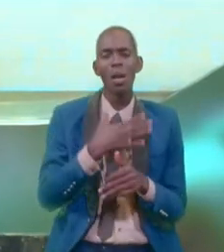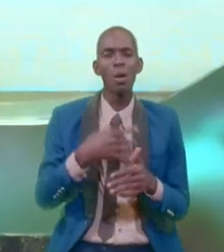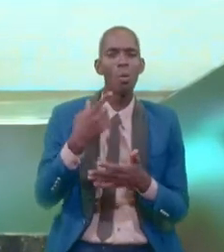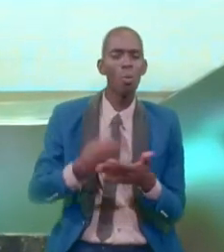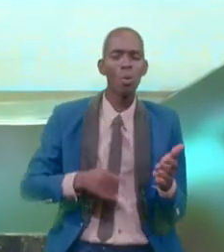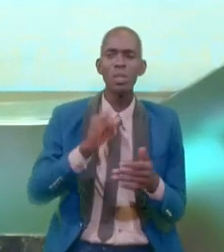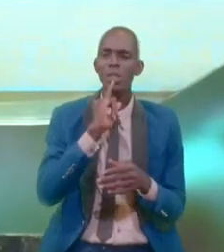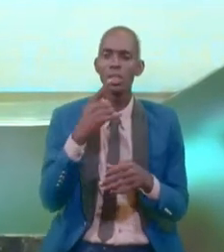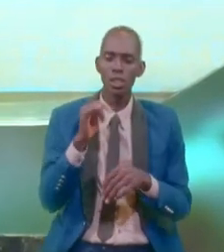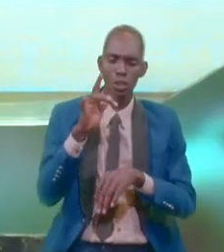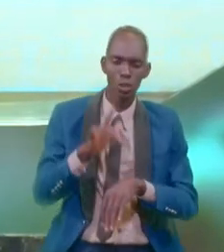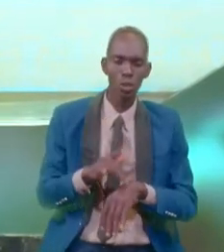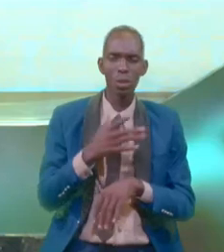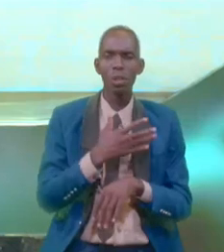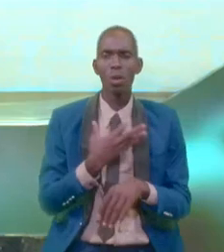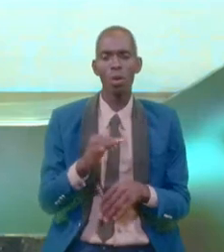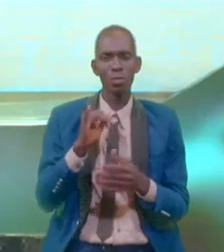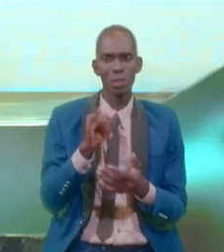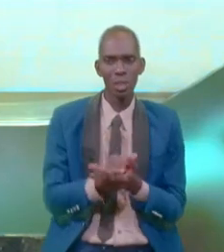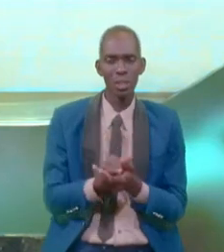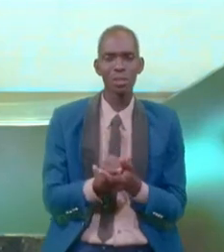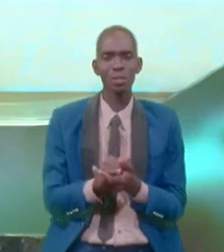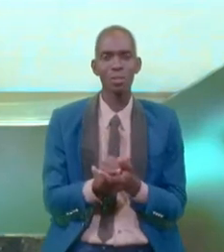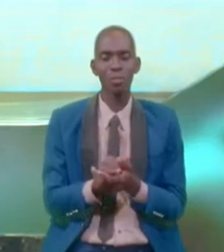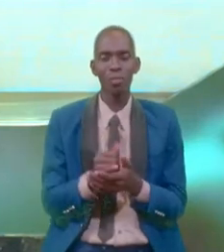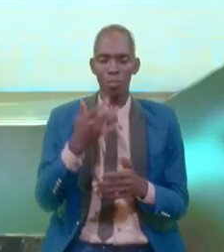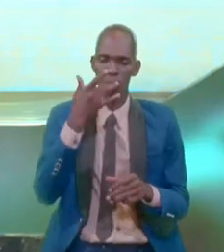dont qu'il s'est souvenu?